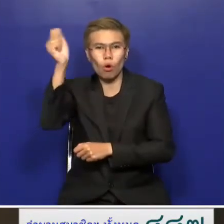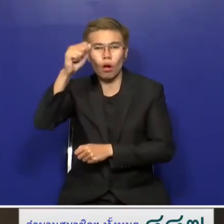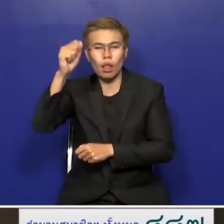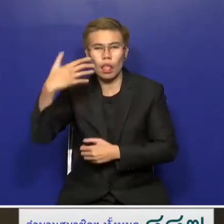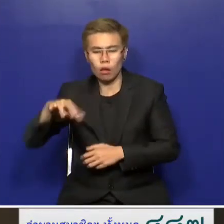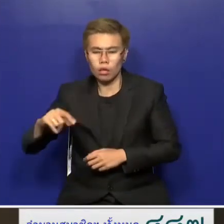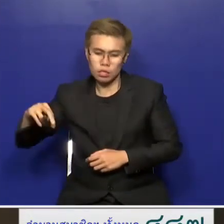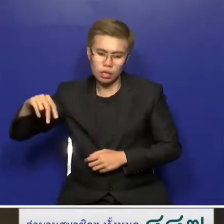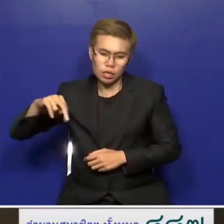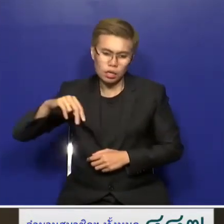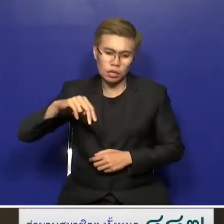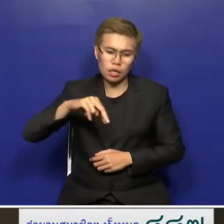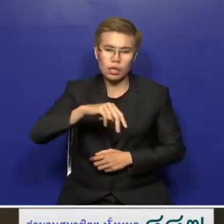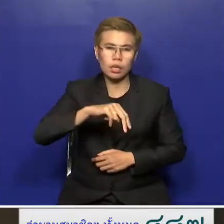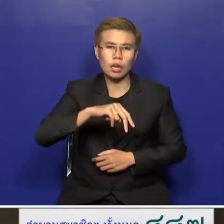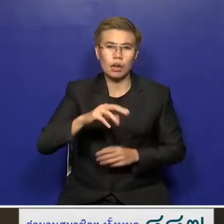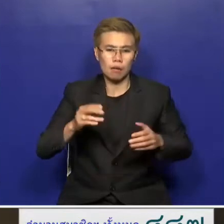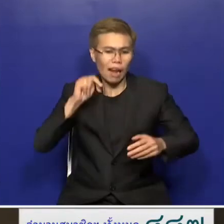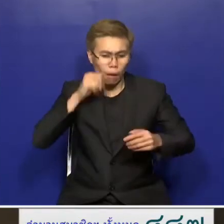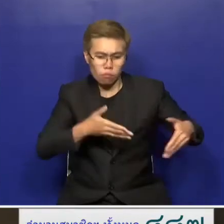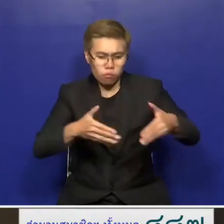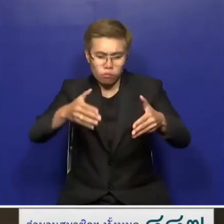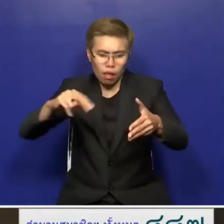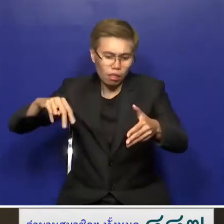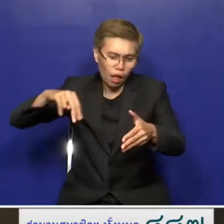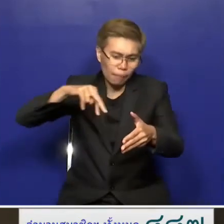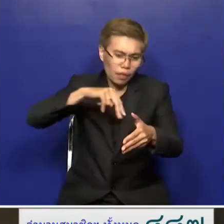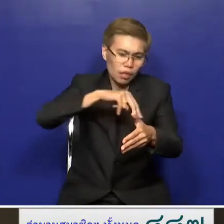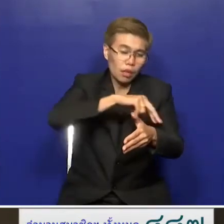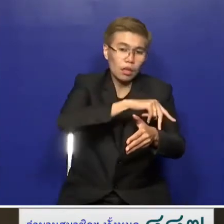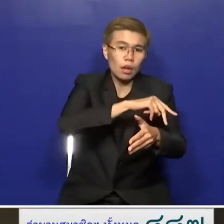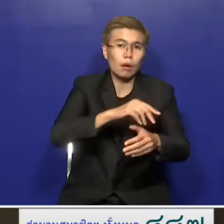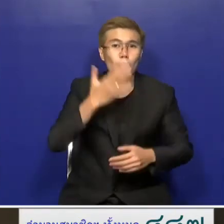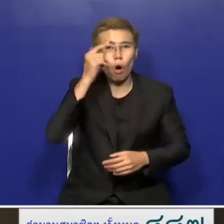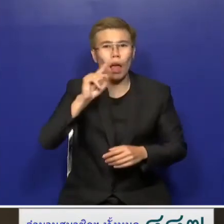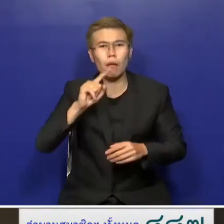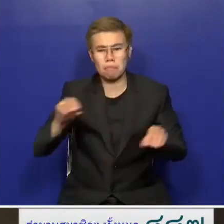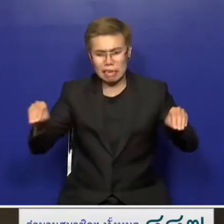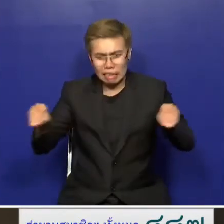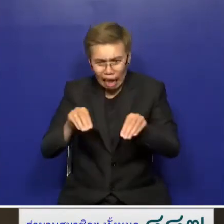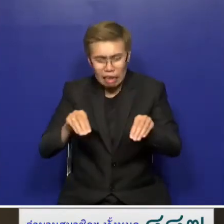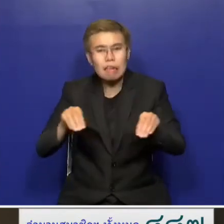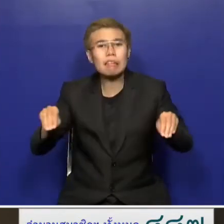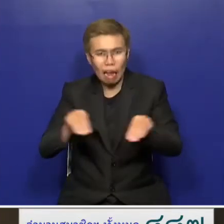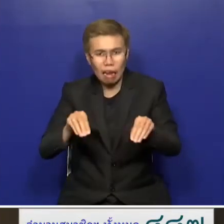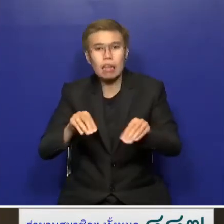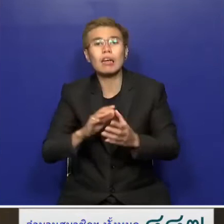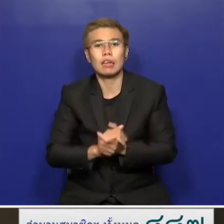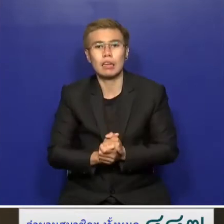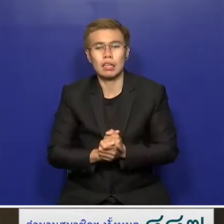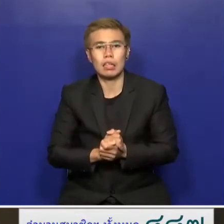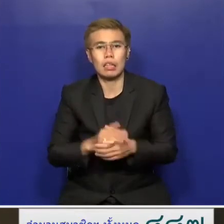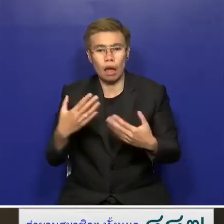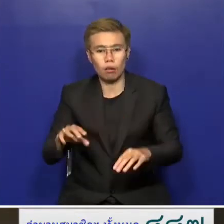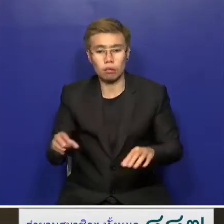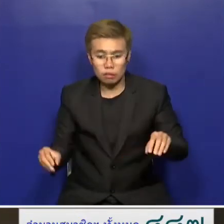น้ำมาข้ามมาฝั่งไทยก็ข้ามได้เพระว่าพื้ที่นี่มัติดกันที่มงอกอมาแลวมา